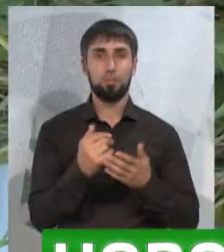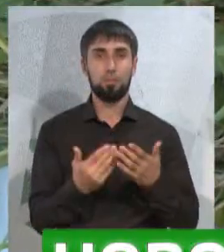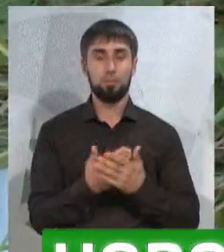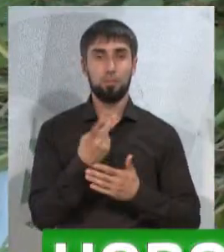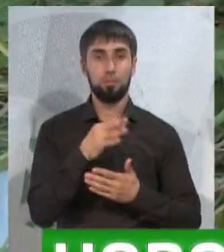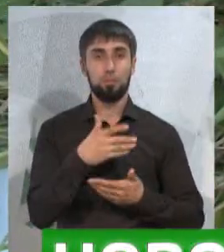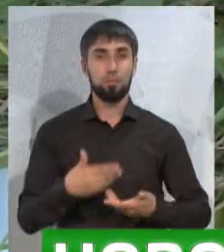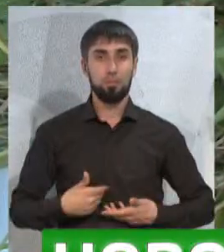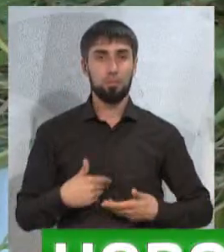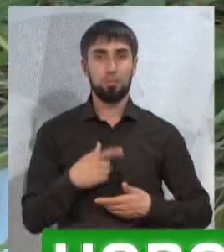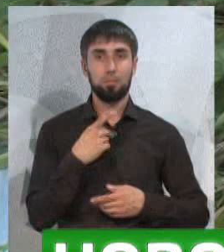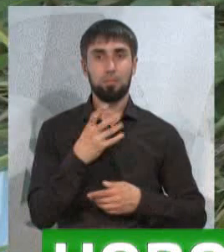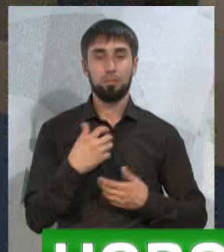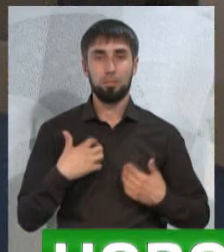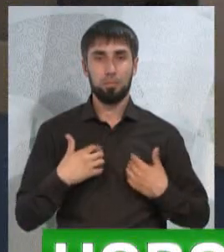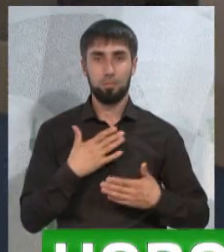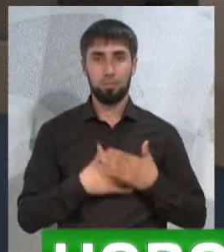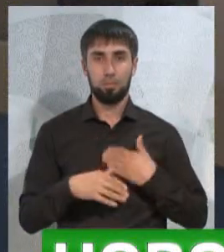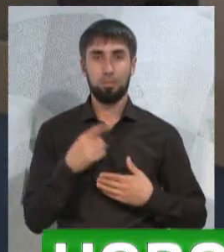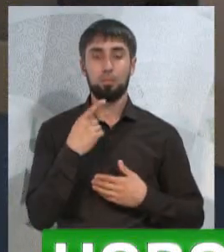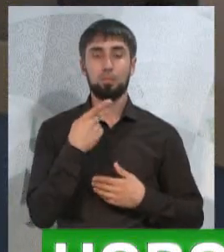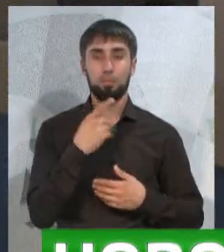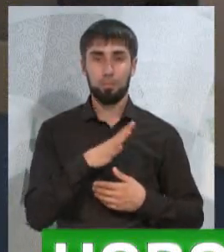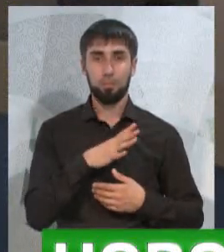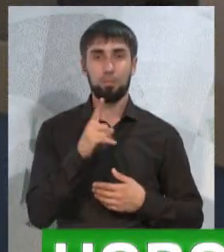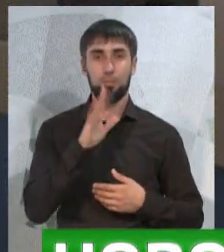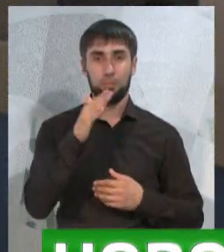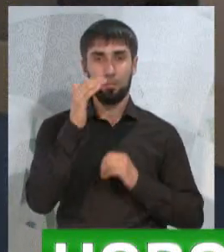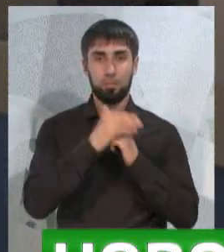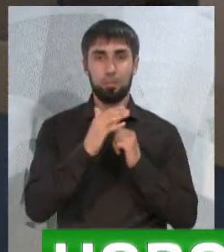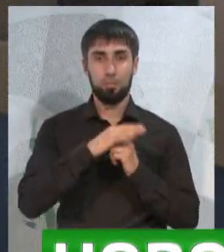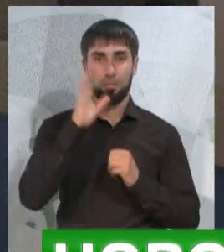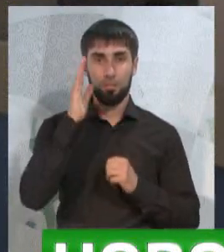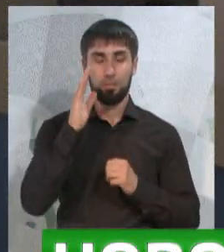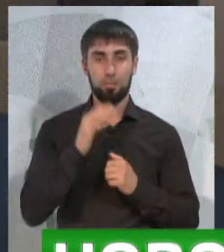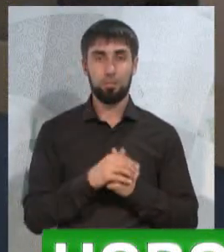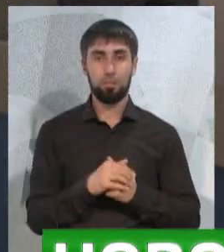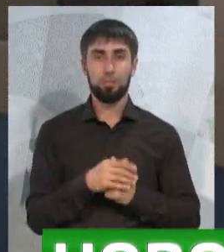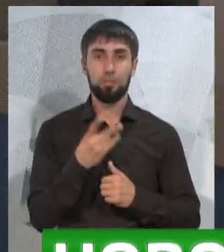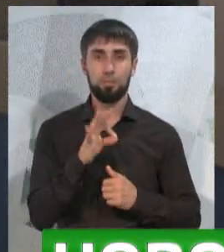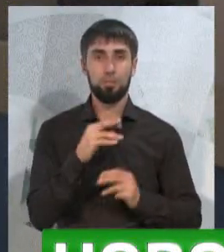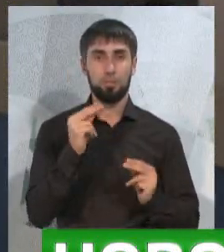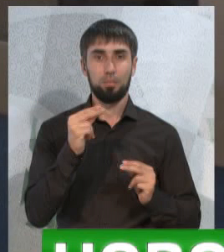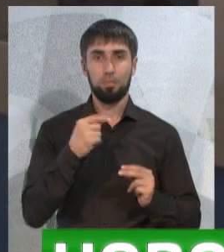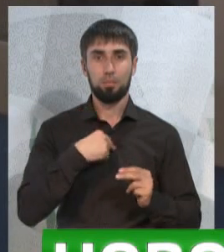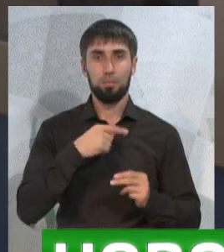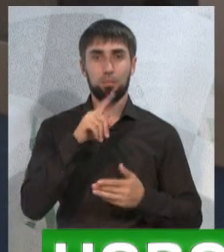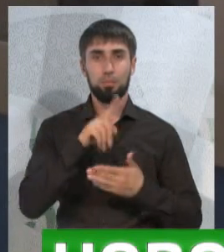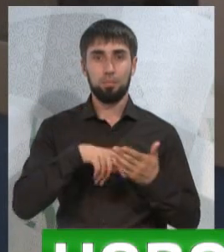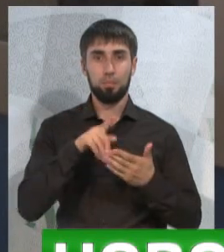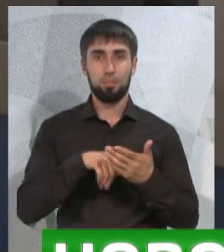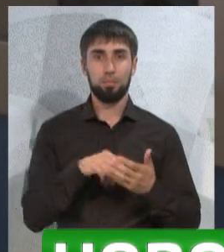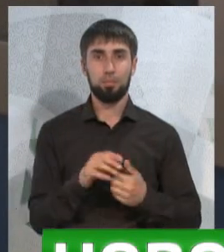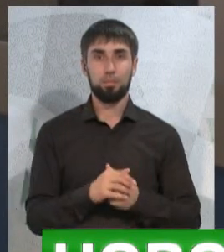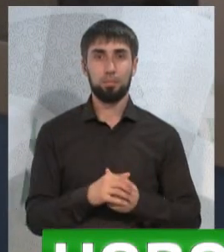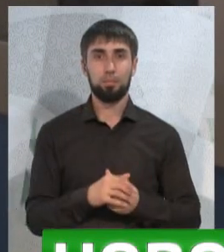не спешат радоваться преобразованиям. Сказали, пойдет вода вечером, точнее будет вода. Но, честно сказать, мало верится. Вот мне мало